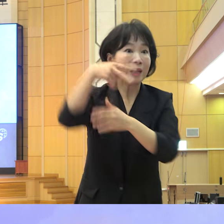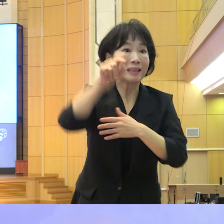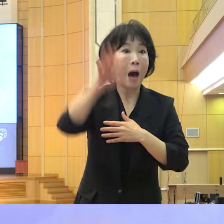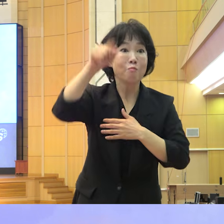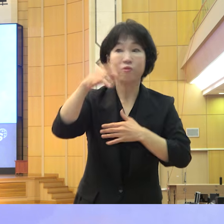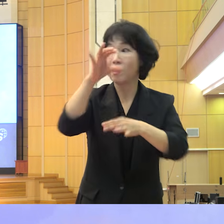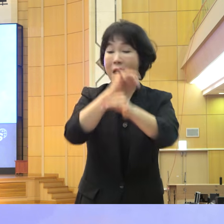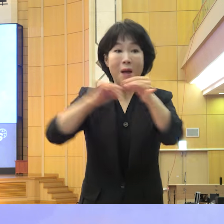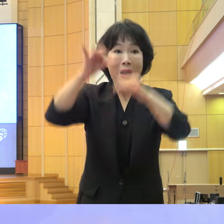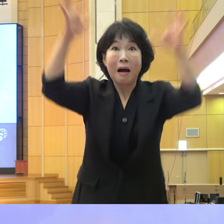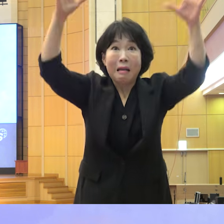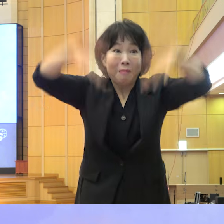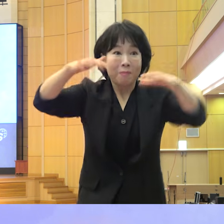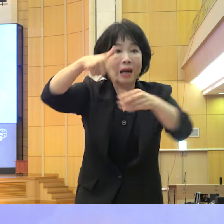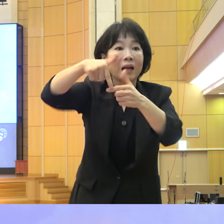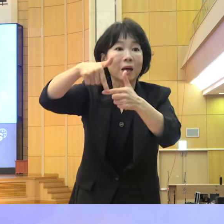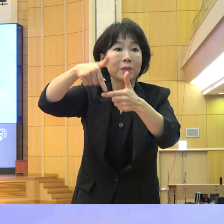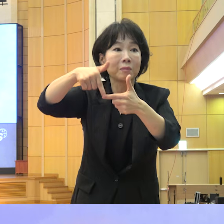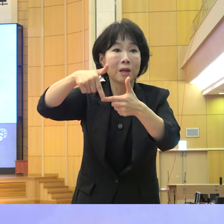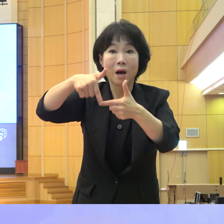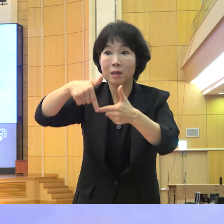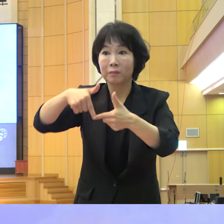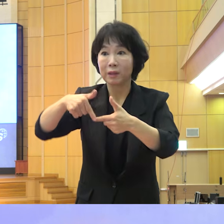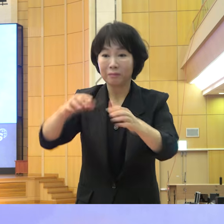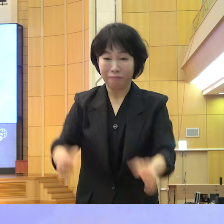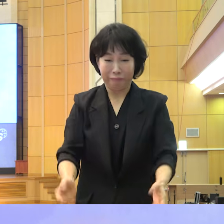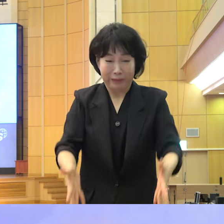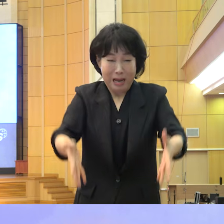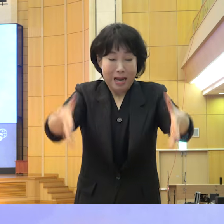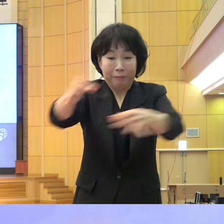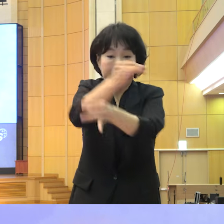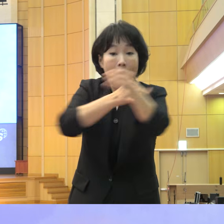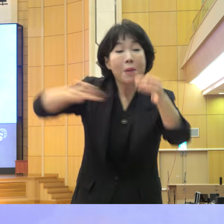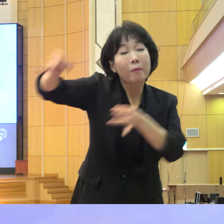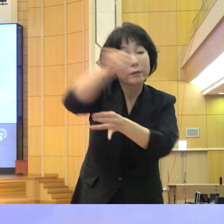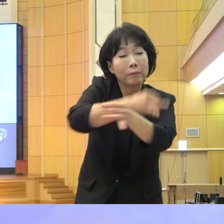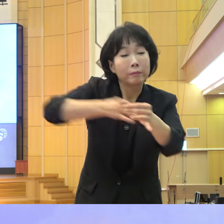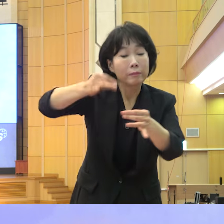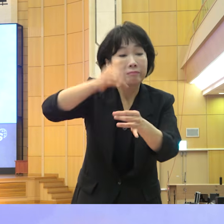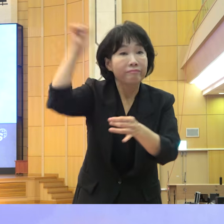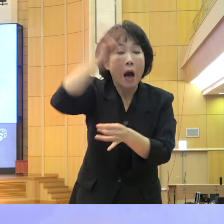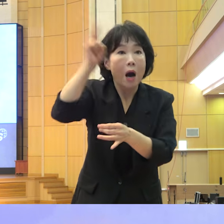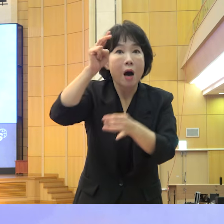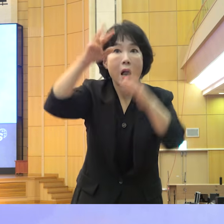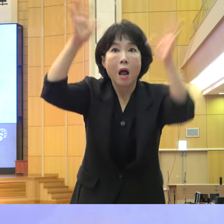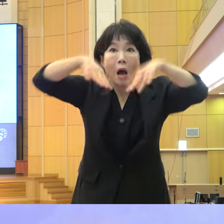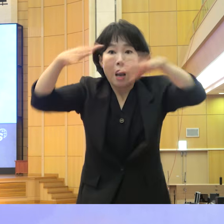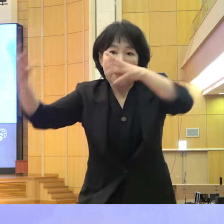붕괴로 인해서 많은 사람들이 희생을 당하고 죽고 그랬잖아요.